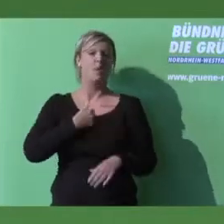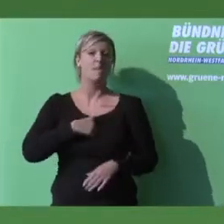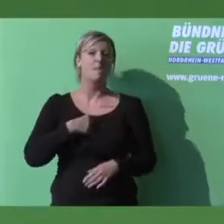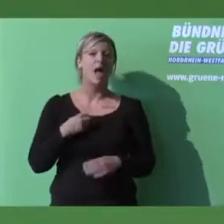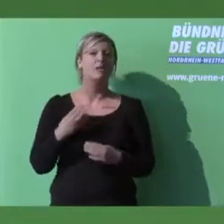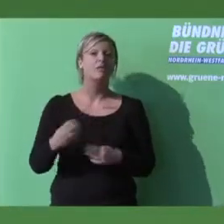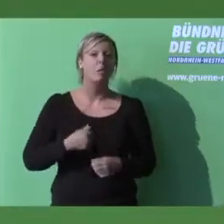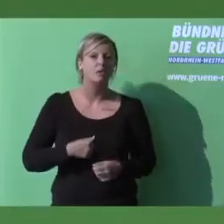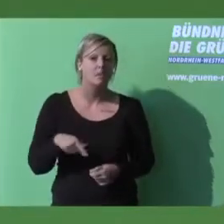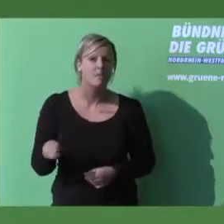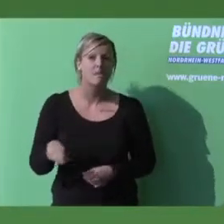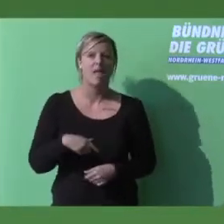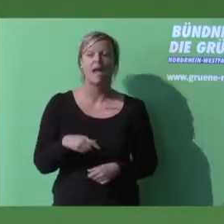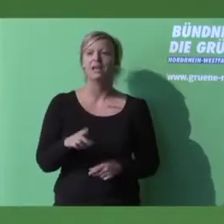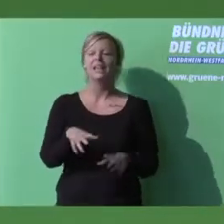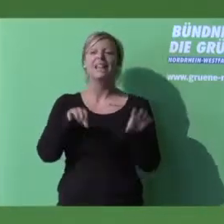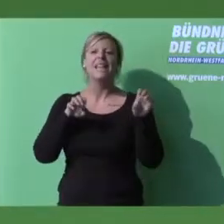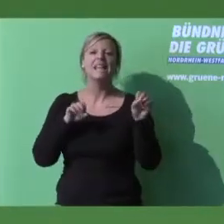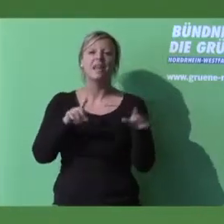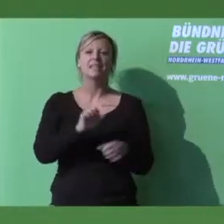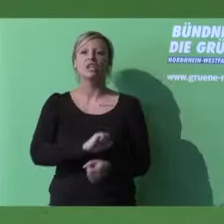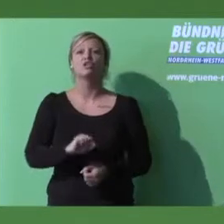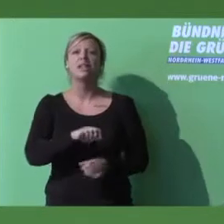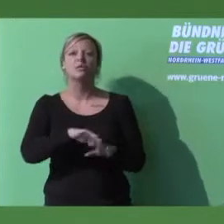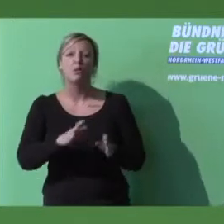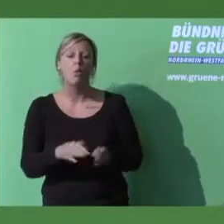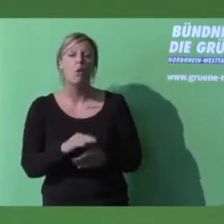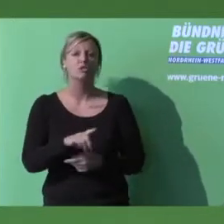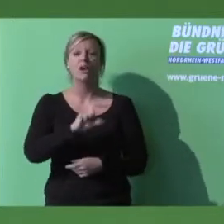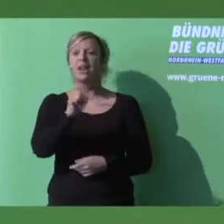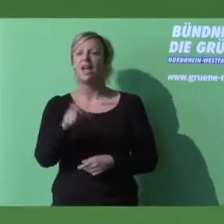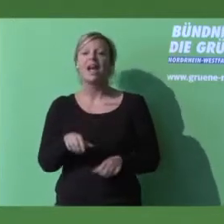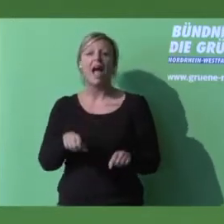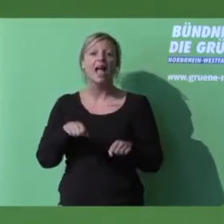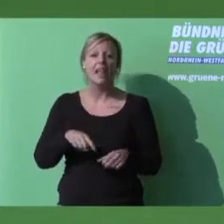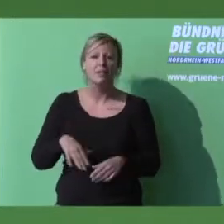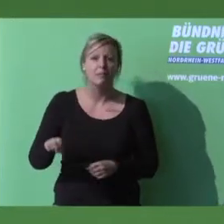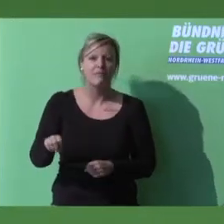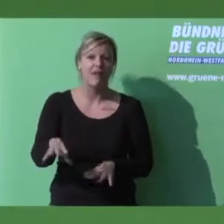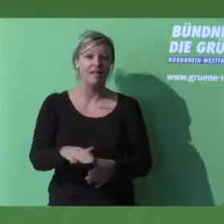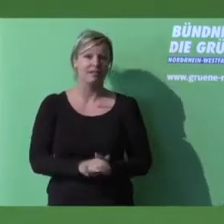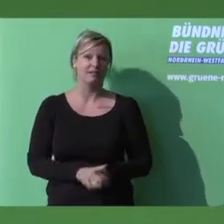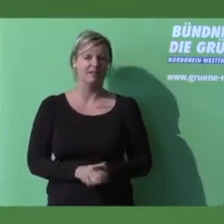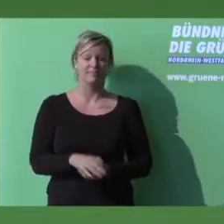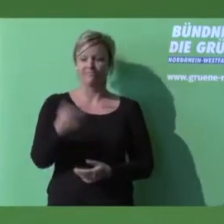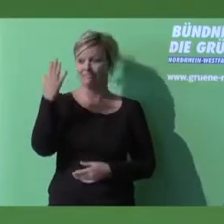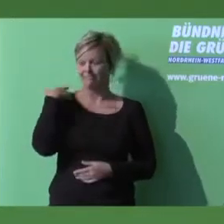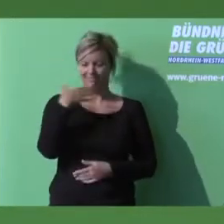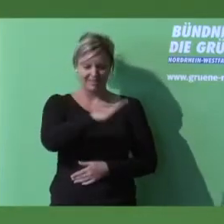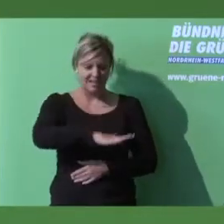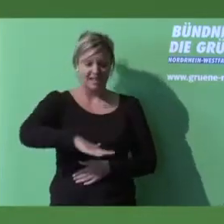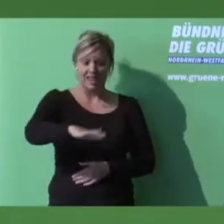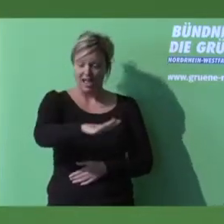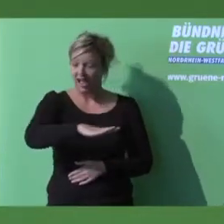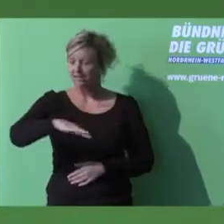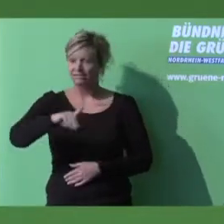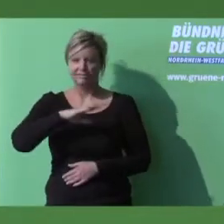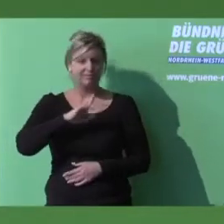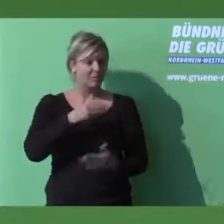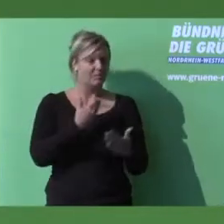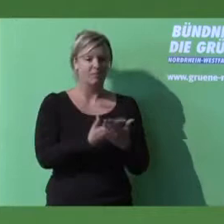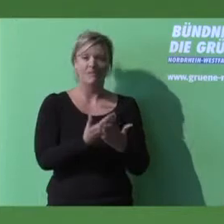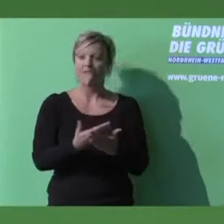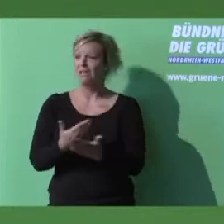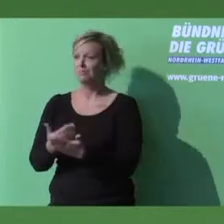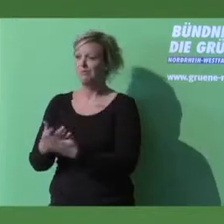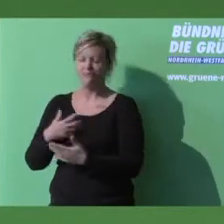in Niedersachsen, in Schleswig-Holstein, in Rheinland-Pfalz. Und in all diesen Ländern haben wir es widerlegt. Und dieser Tage gibt